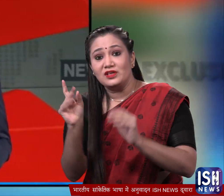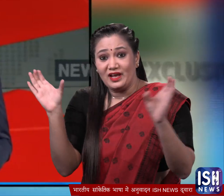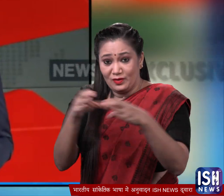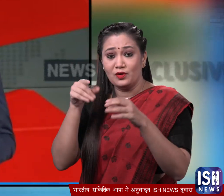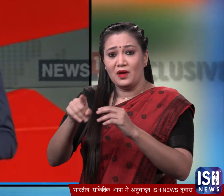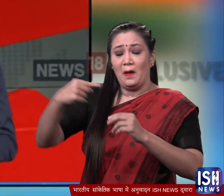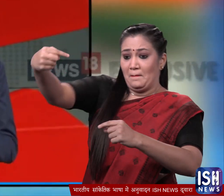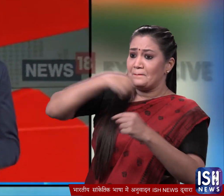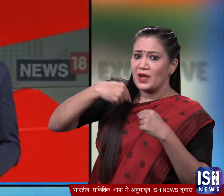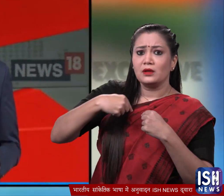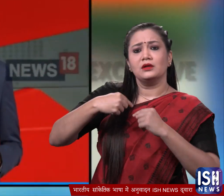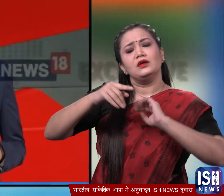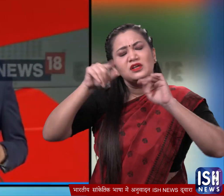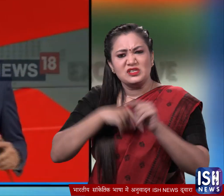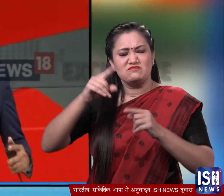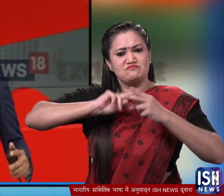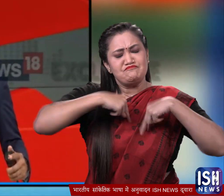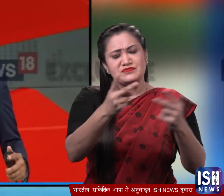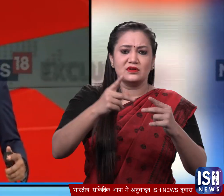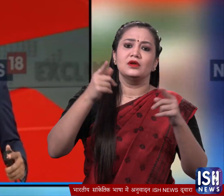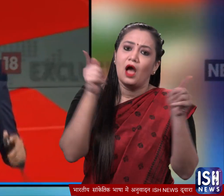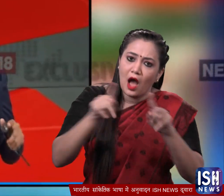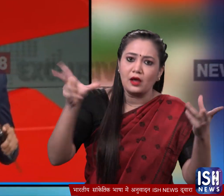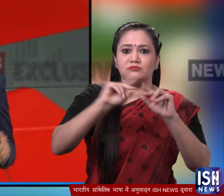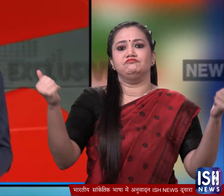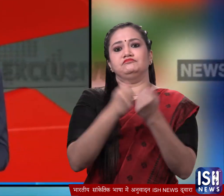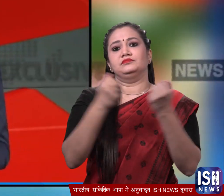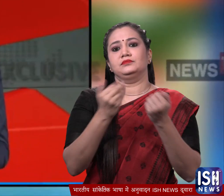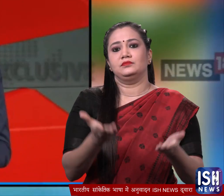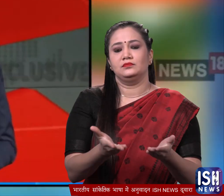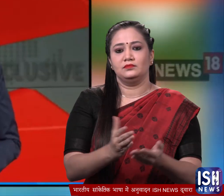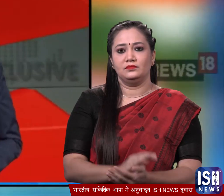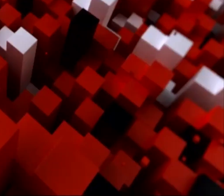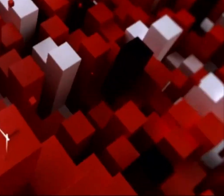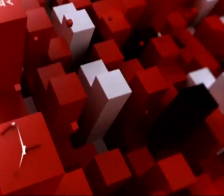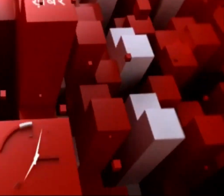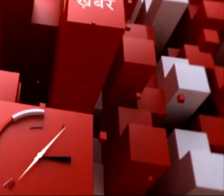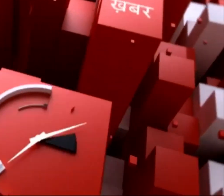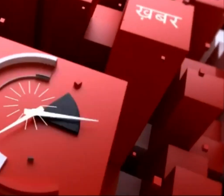करा दिया था और जिन्हें आरोपी बनाया गया था वो इसी बात का बदला लेने के लिए फिर से मारपीट करने आ धमके।